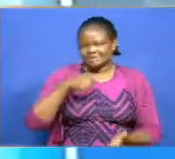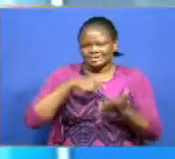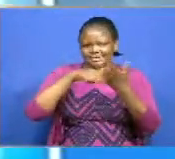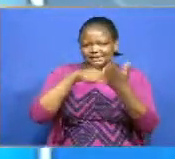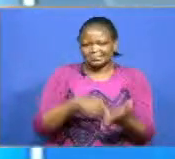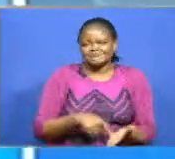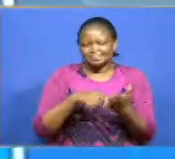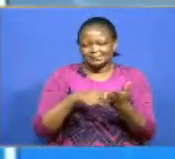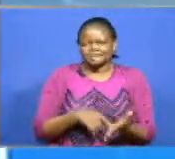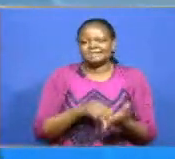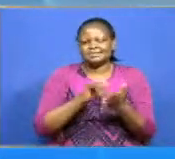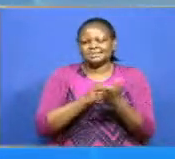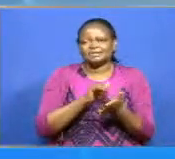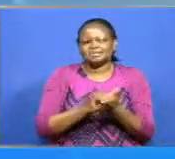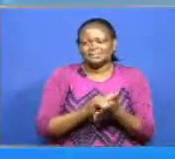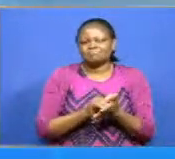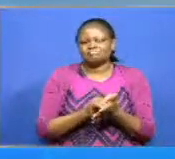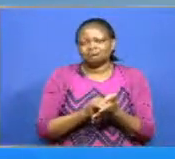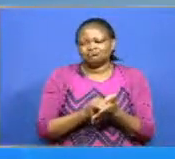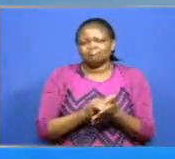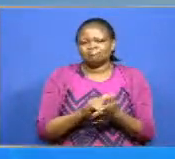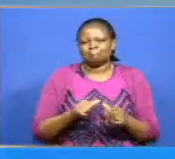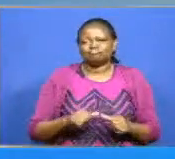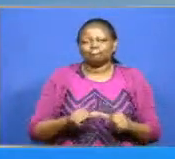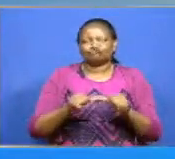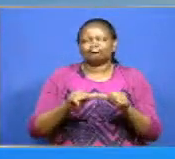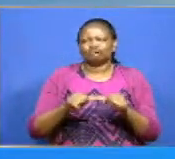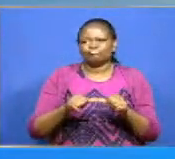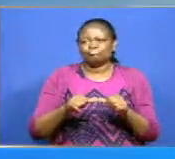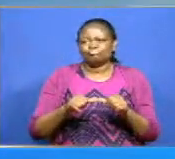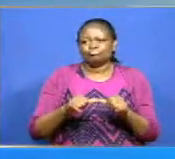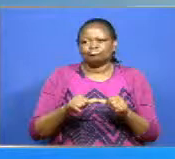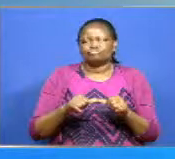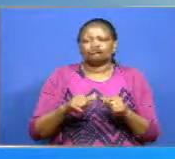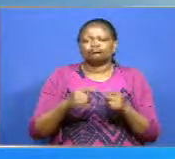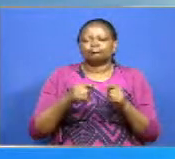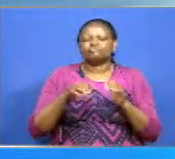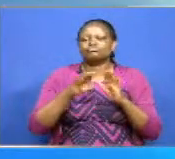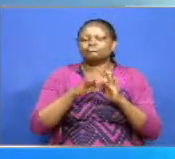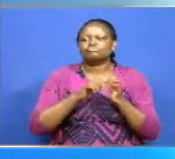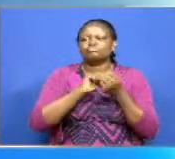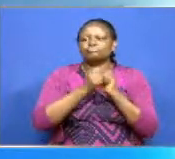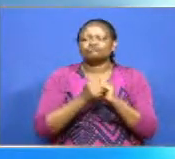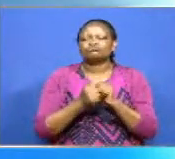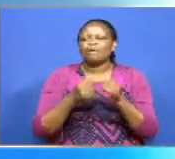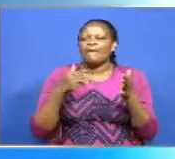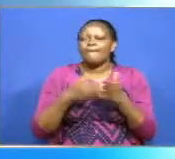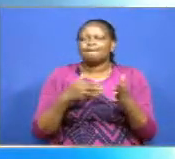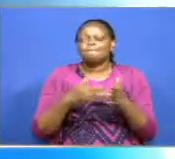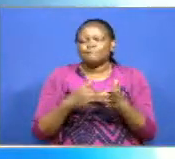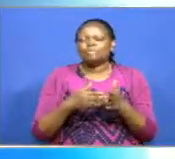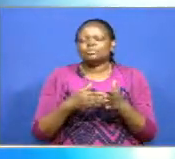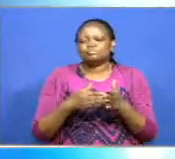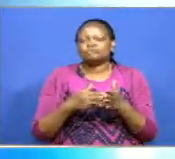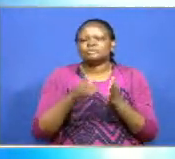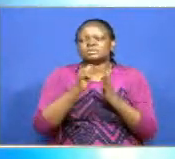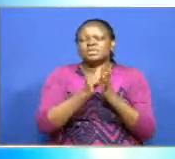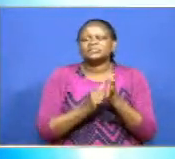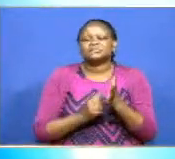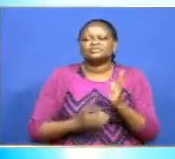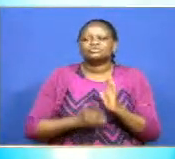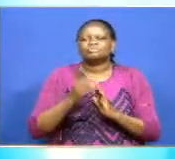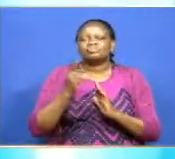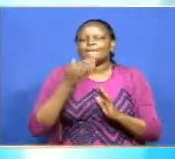kwamba harakati inaendelea mageuzi ya katiba imekwamisha ajenda nne za serikali za maendeleo. Ruto amesema badala yake